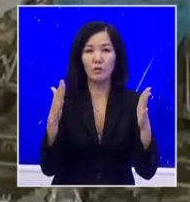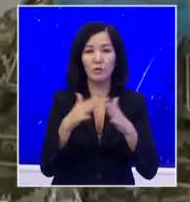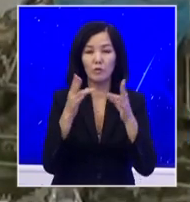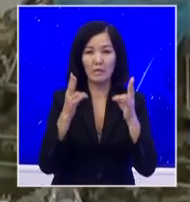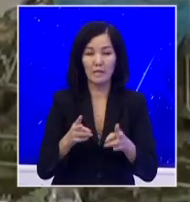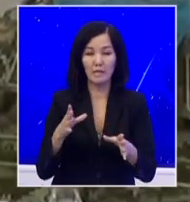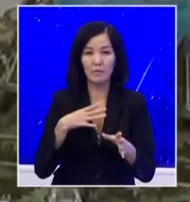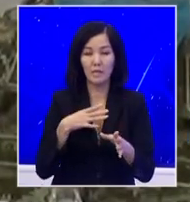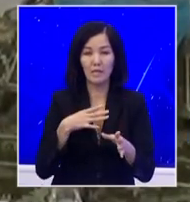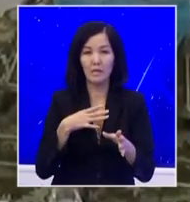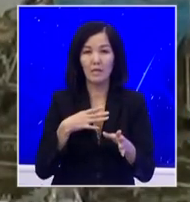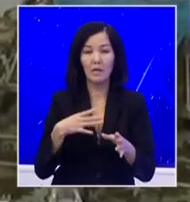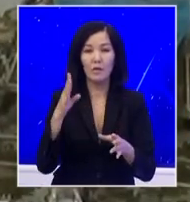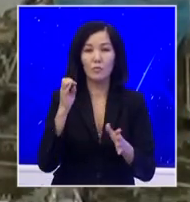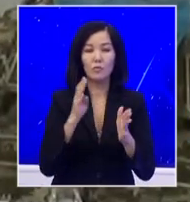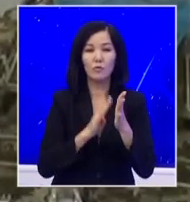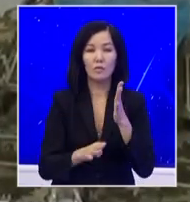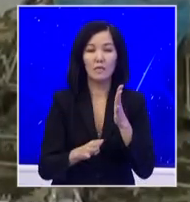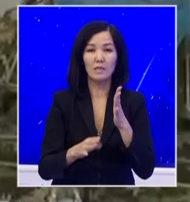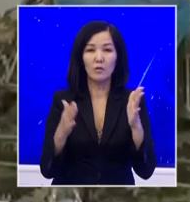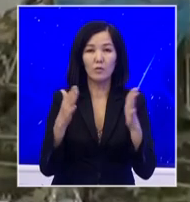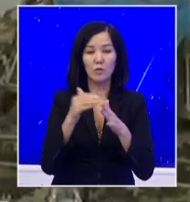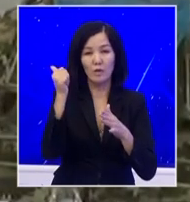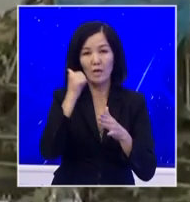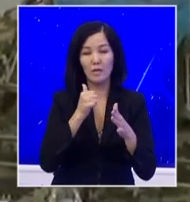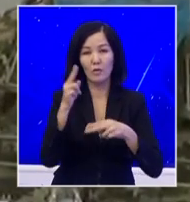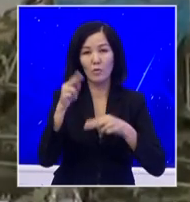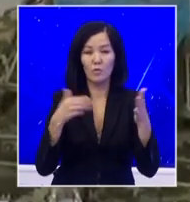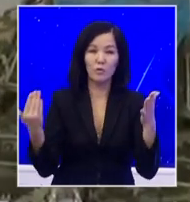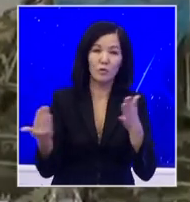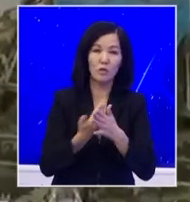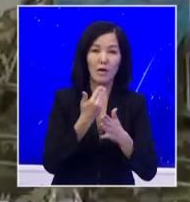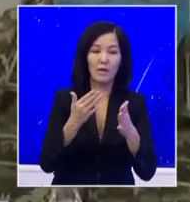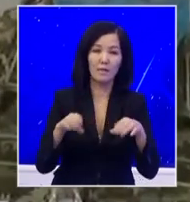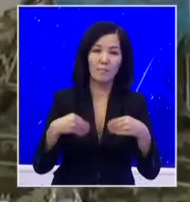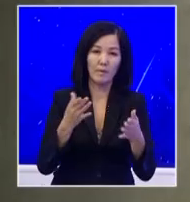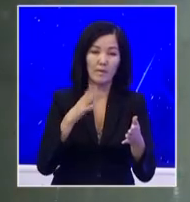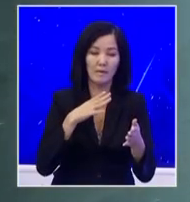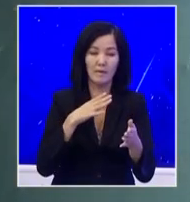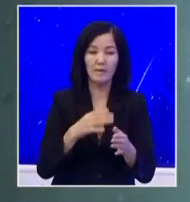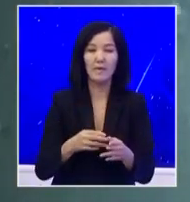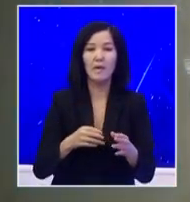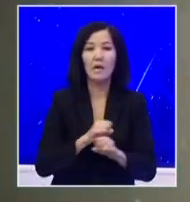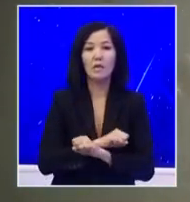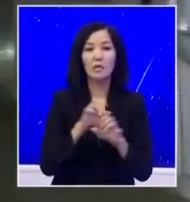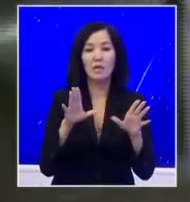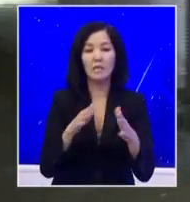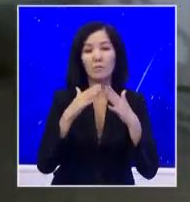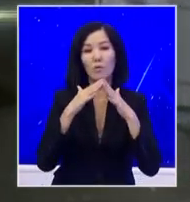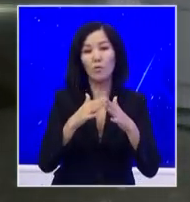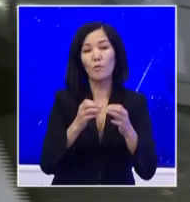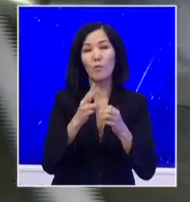ішінде 480 үй жарамсыз деп танылып, құрылысы жаңадан салынып пайдалануға берілді. Жарылыс болған қоймада